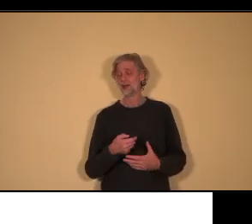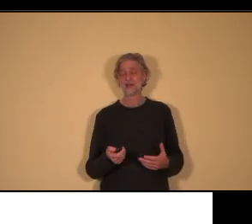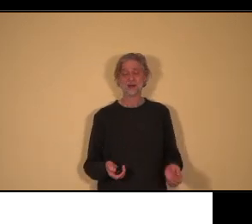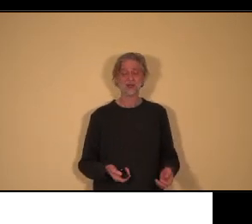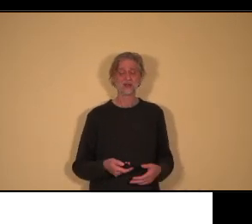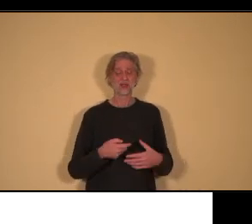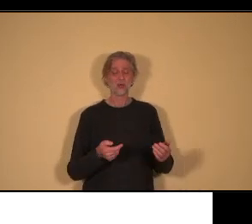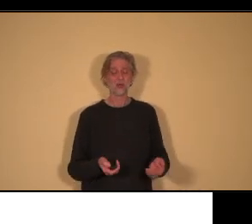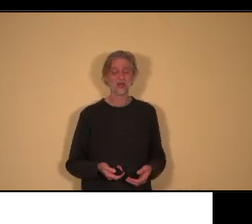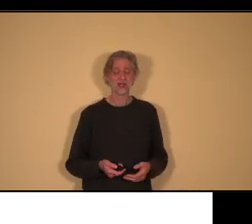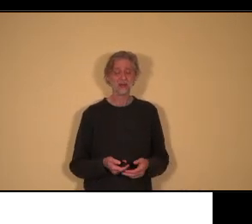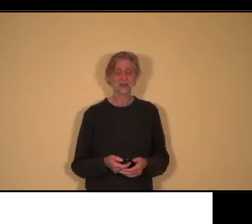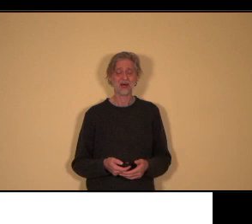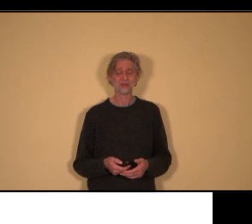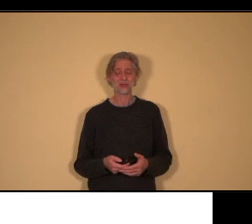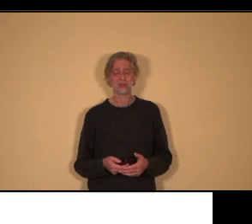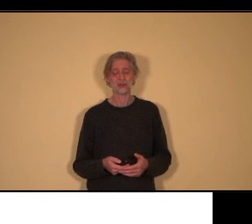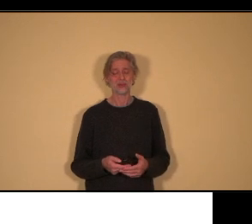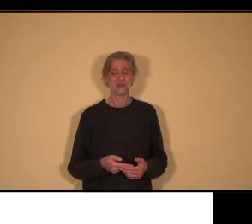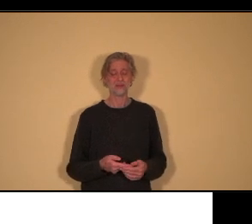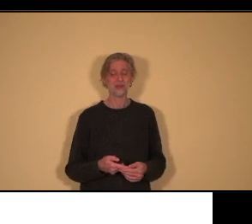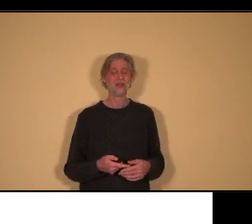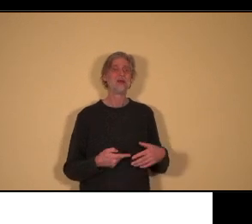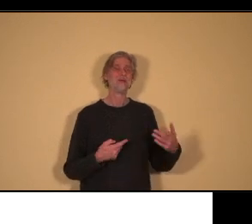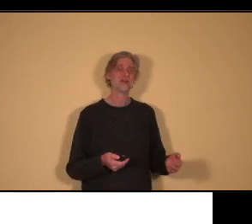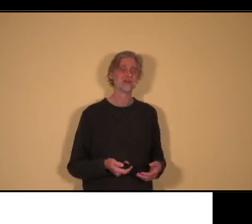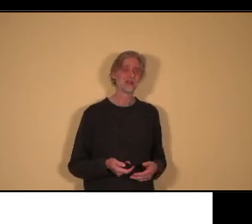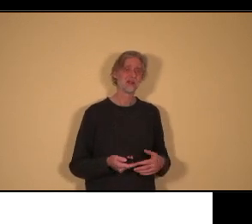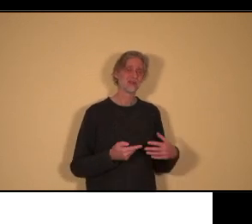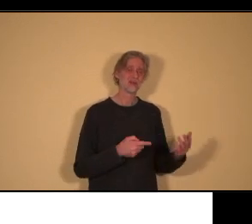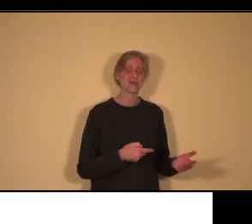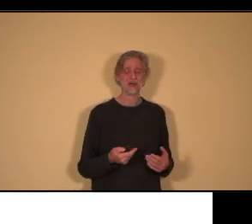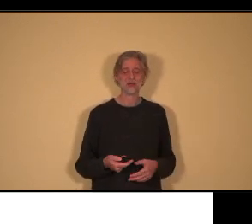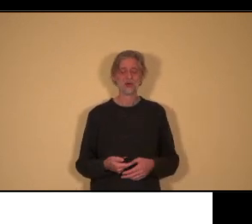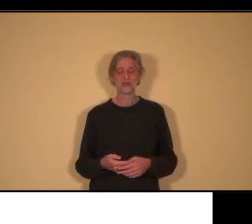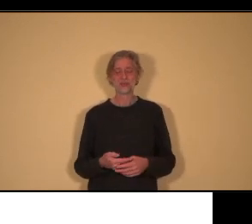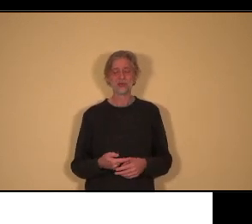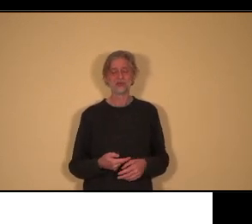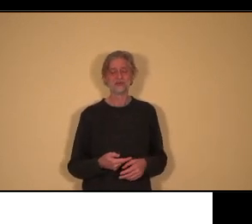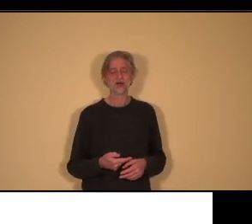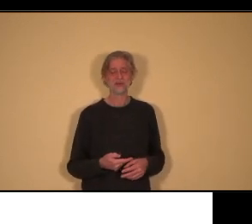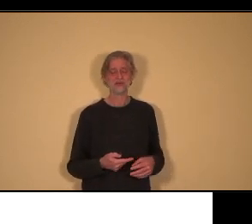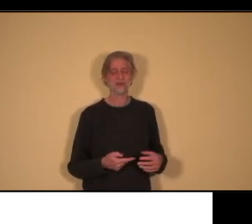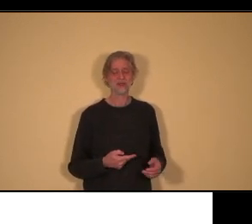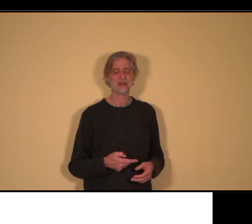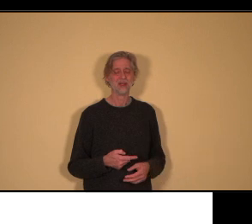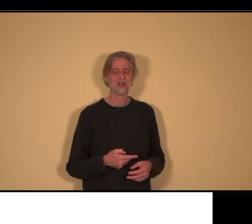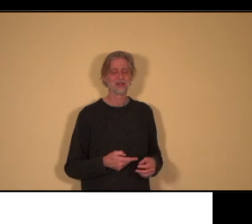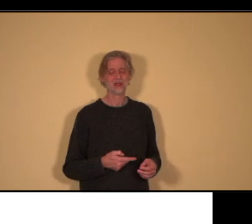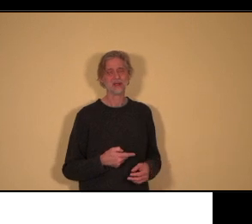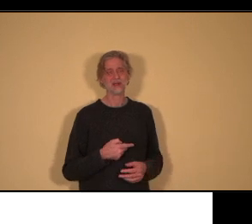gezeigt. Die haben einen extrem hohen Energiebedarf und wenn wir jetzt das CO2 aus dem Oxyfuel-Verfahren